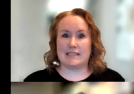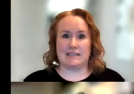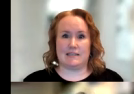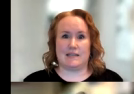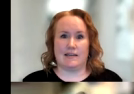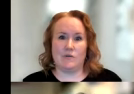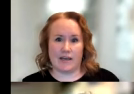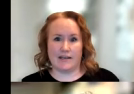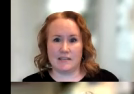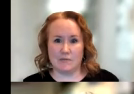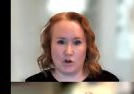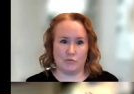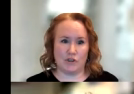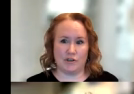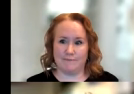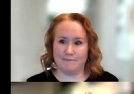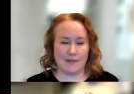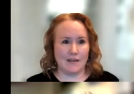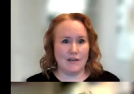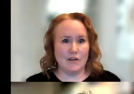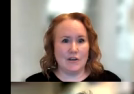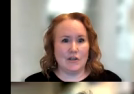smart cities, inkluderende smarte byer.